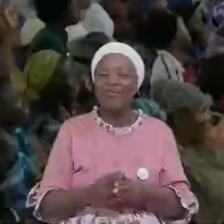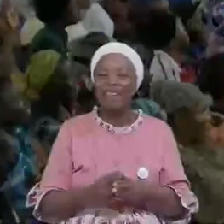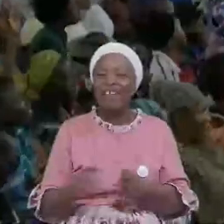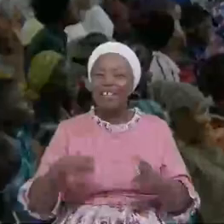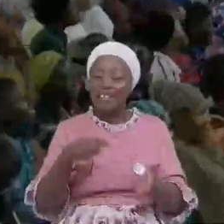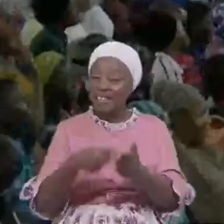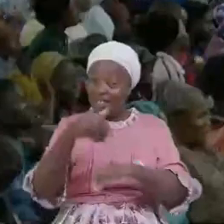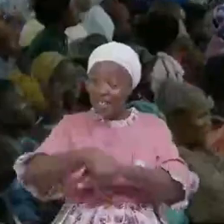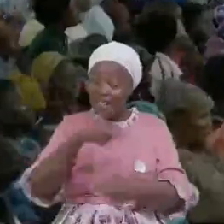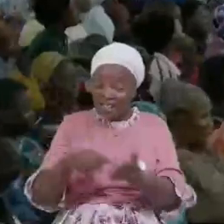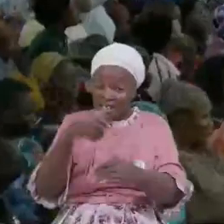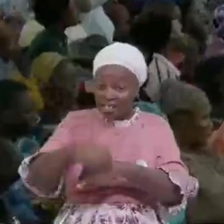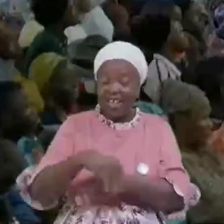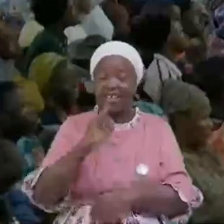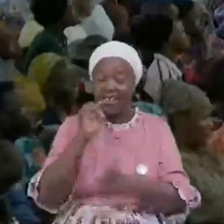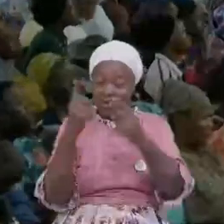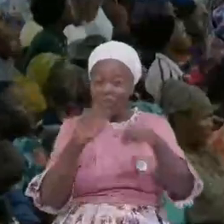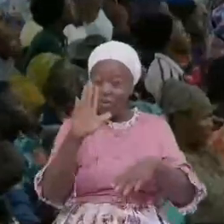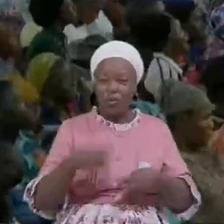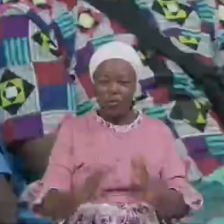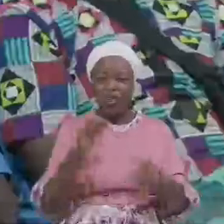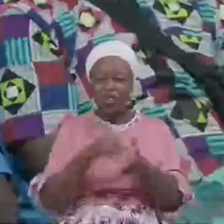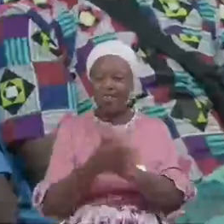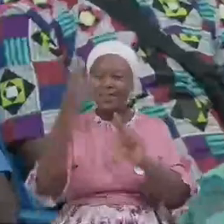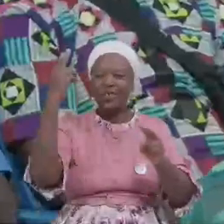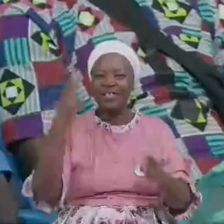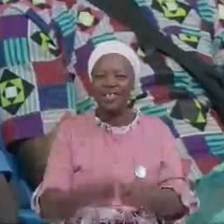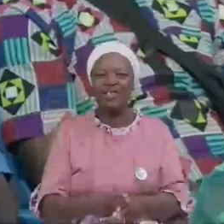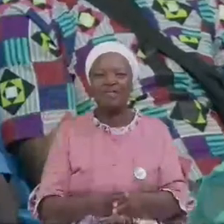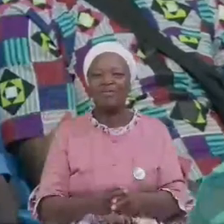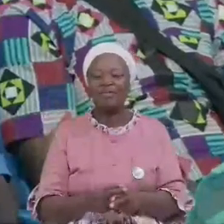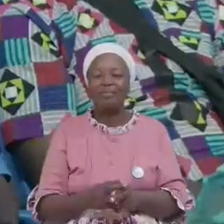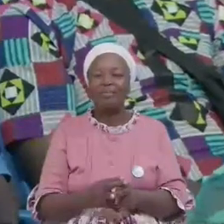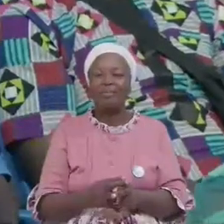Ce soir, ça vient pour toi au nom de Jésus.